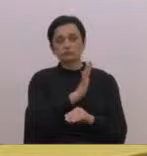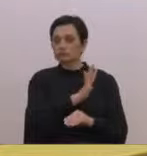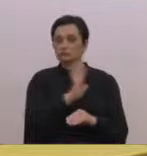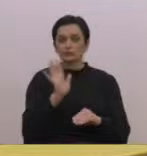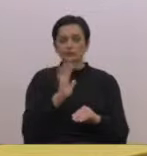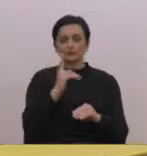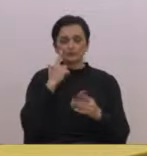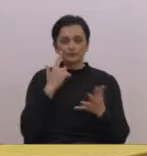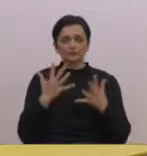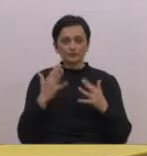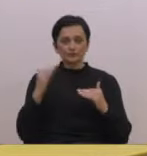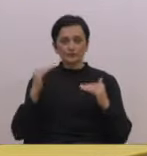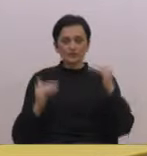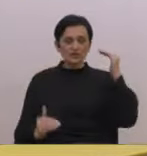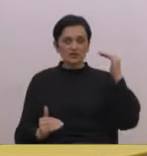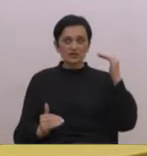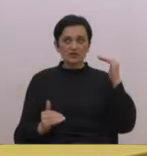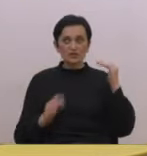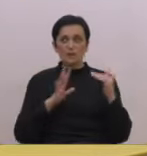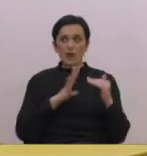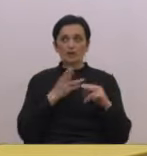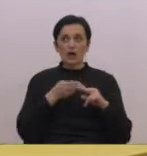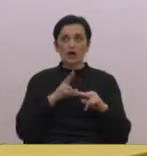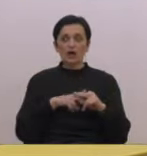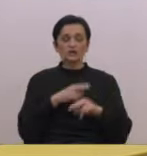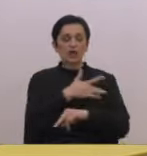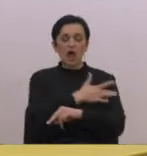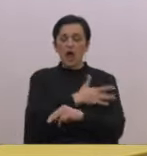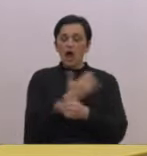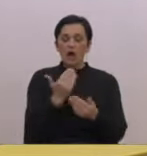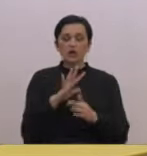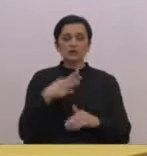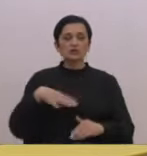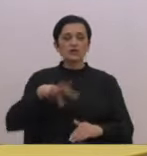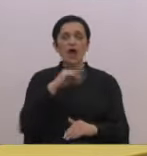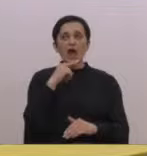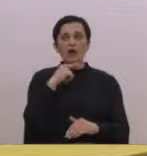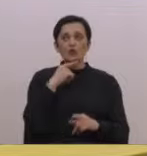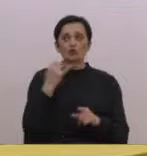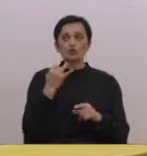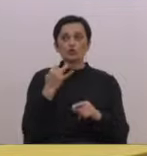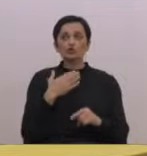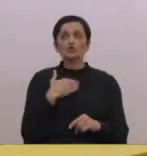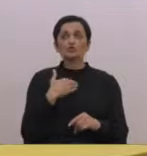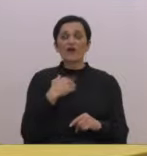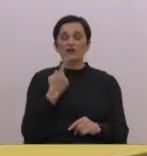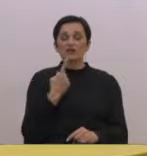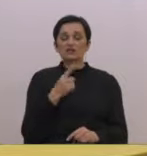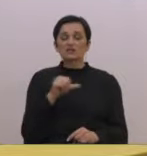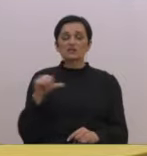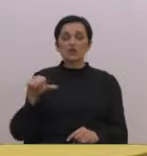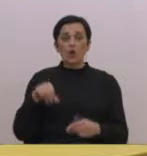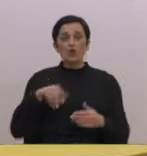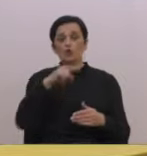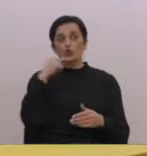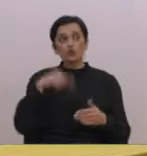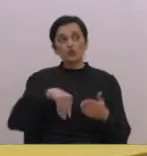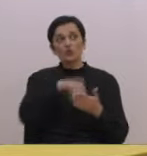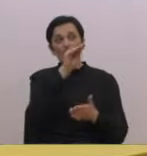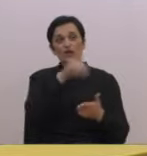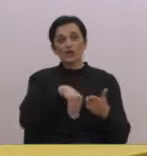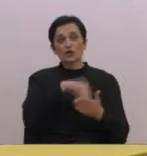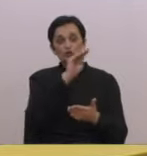აშკარა დისბალანსი და ეს არ ემსახურებოდა საქართველოს ეკონომიკურ ინტერესებს, ანუ ჩვენ ცალმხრივად ყიდულობდით რუსეთიდან